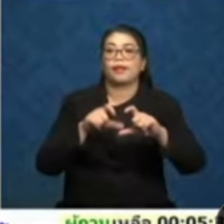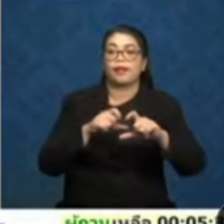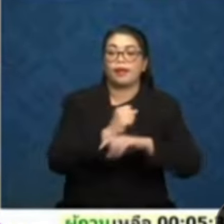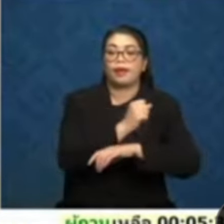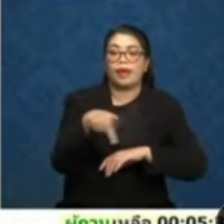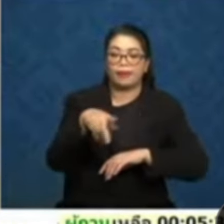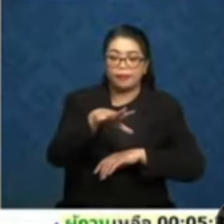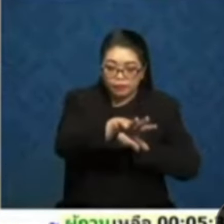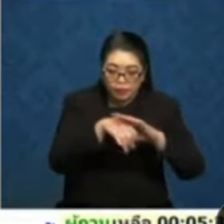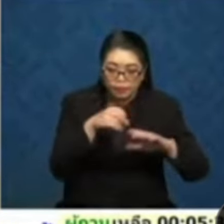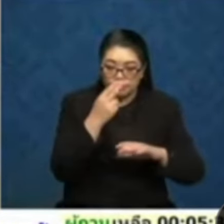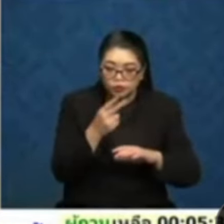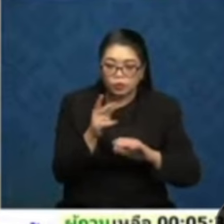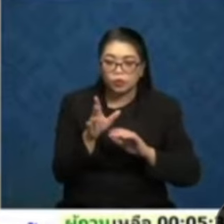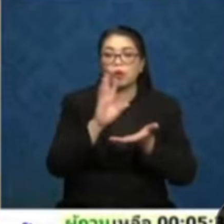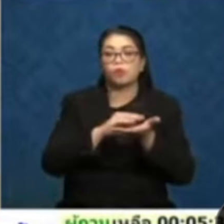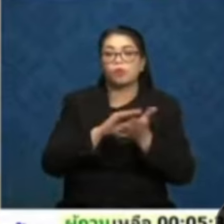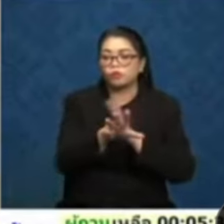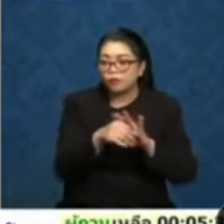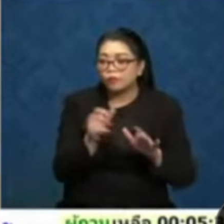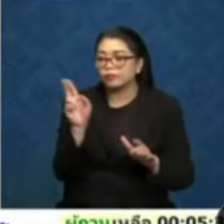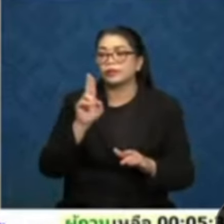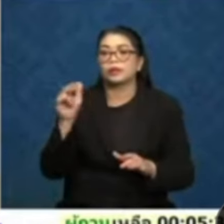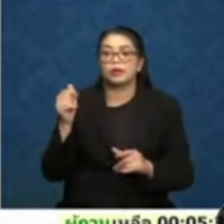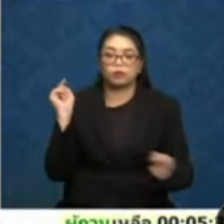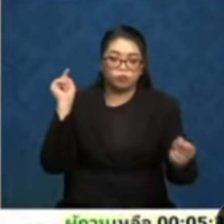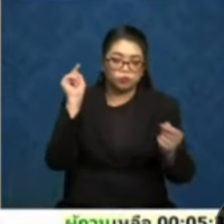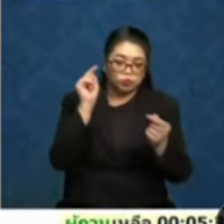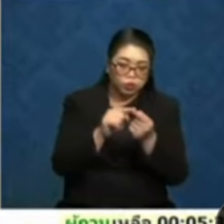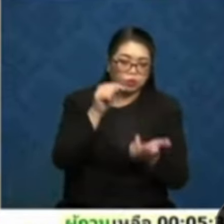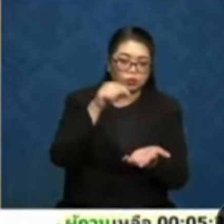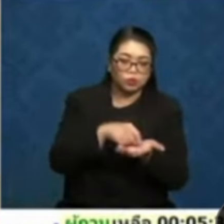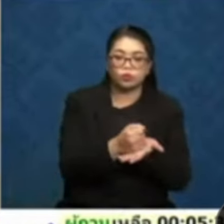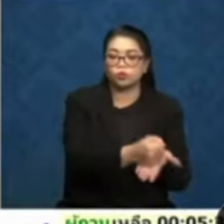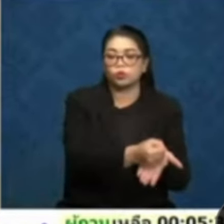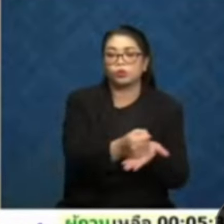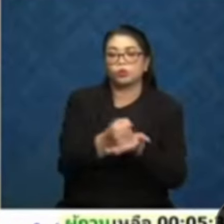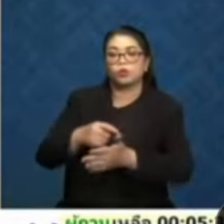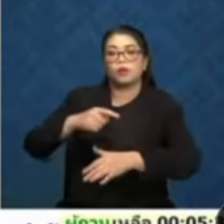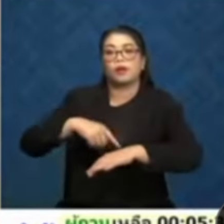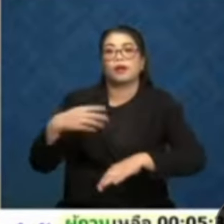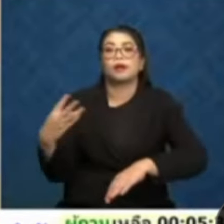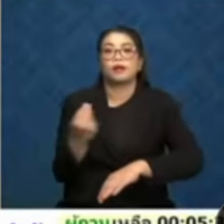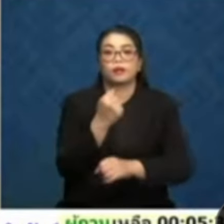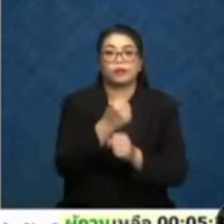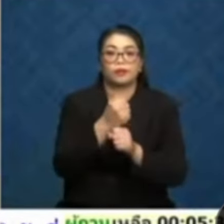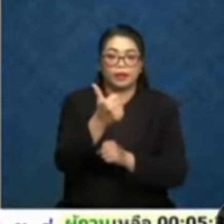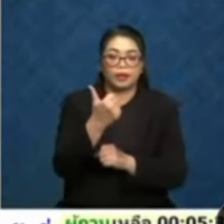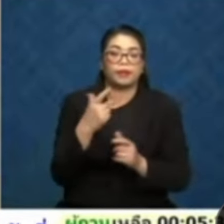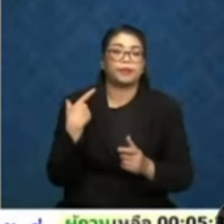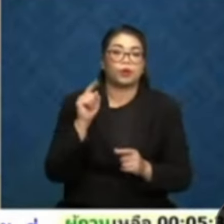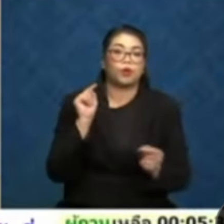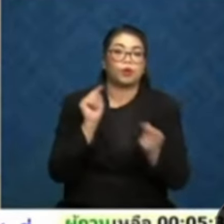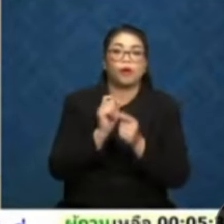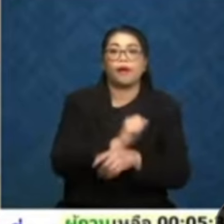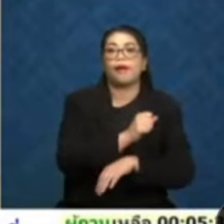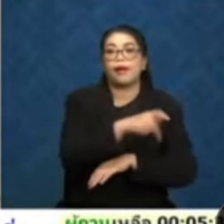ข้อมูลส่วนนี้ไปให้เจ้าหน้าที่พุ่งตรงไปที่จุดที่เราต้องการที่จะช่วยเหลือให้ได้อย่างเร็วที่สุดนี่คือความ